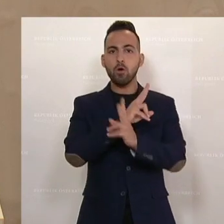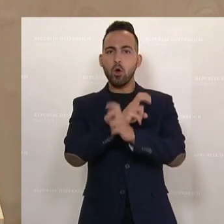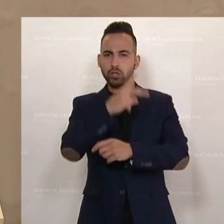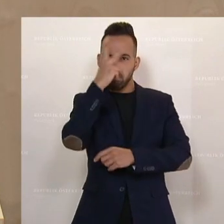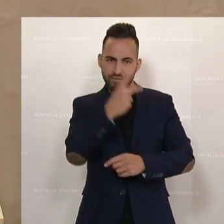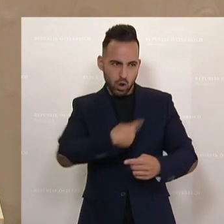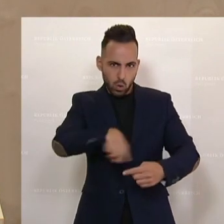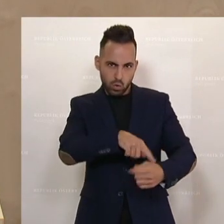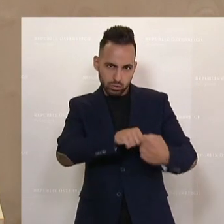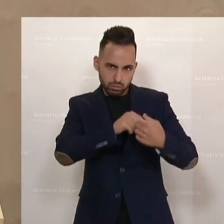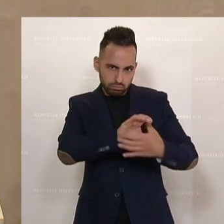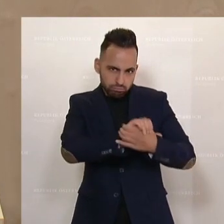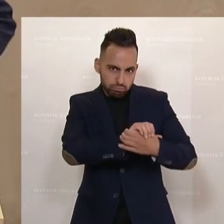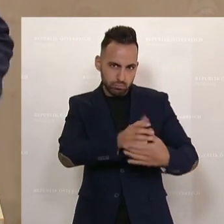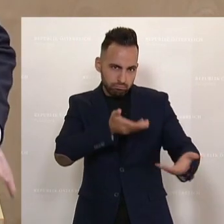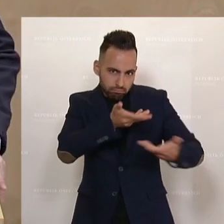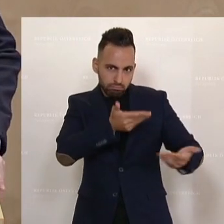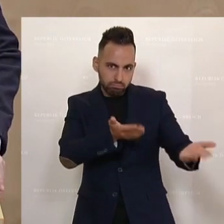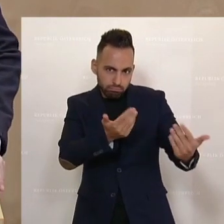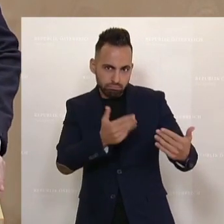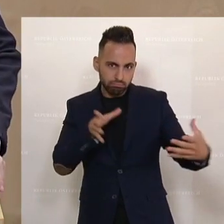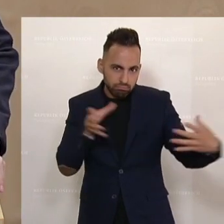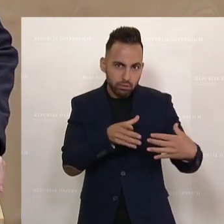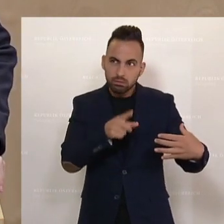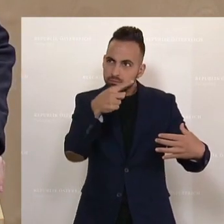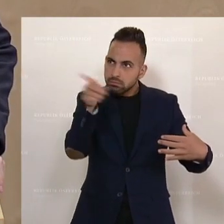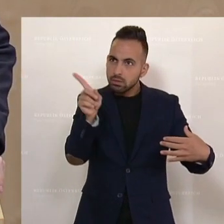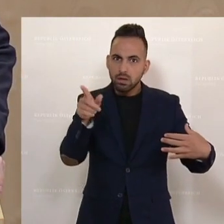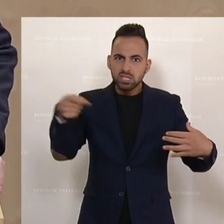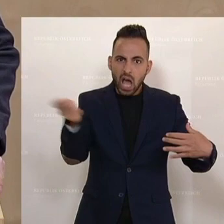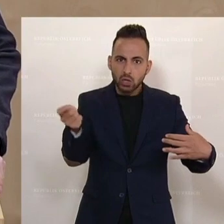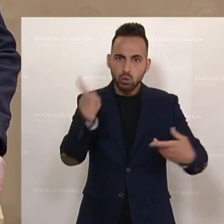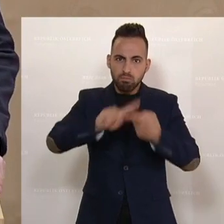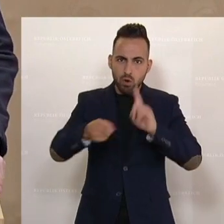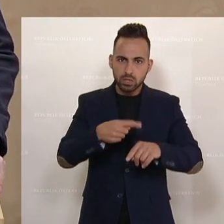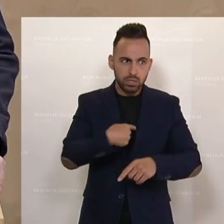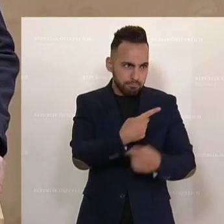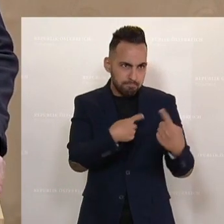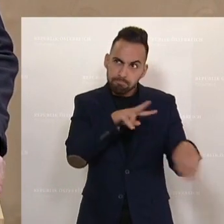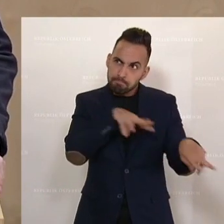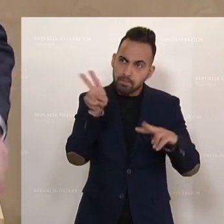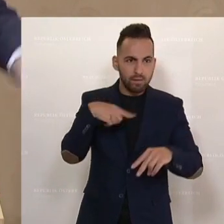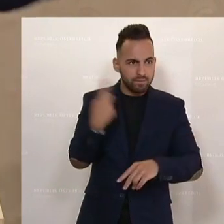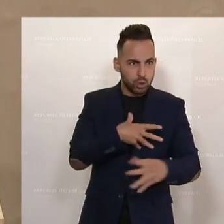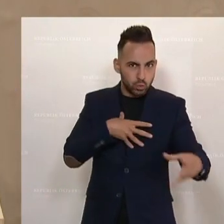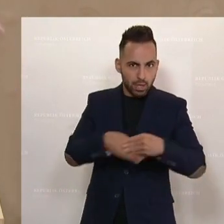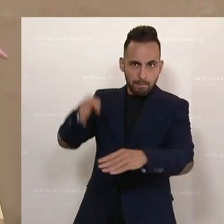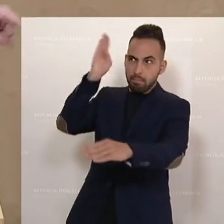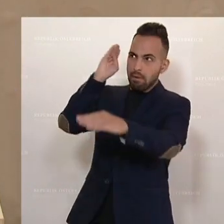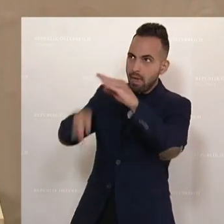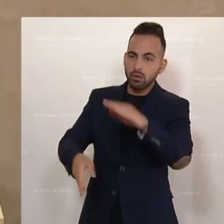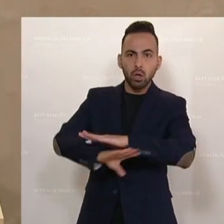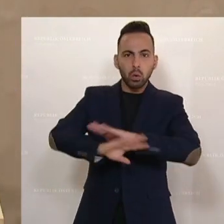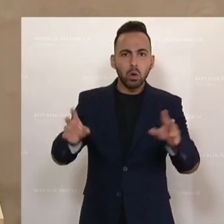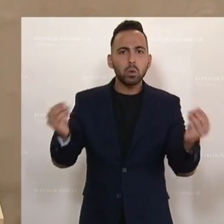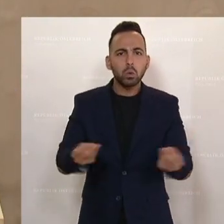österreichischen Bevölkerung suchen und werden auch Ihre unverantwortliche Sanktionspolitik ein Ende bereiten, weil es nicht sein kann,